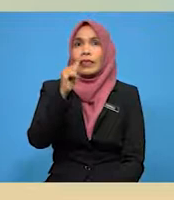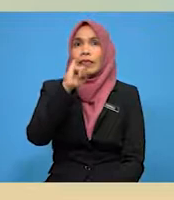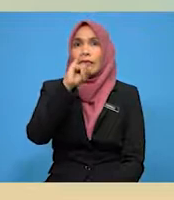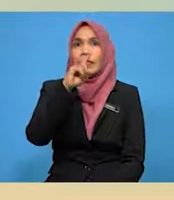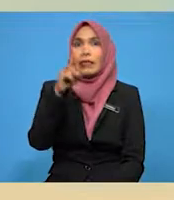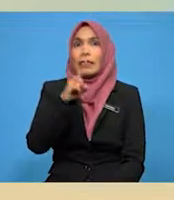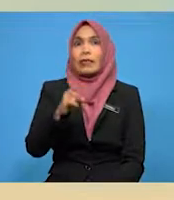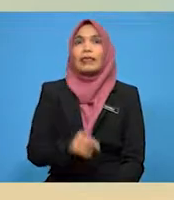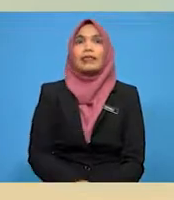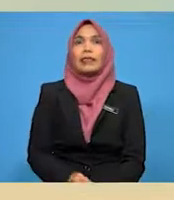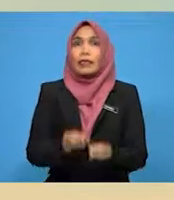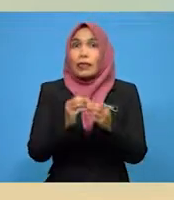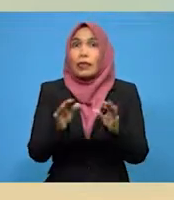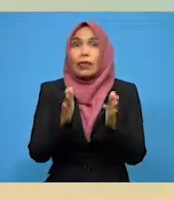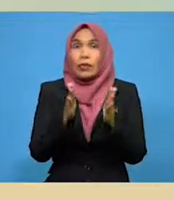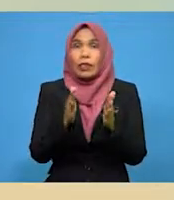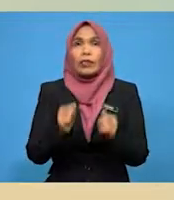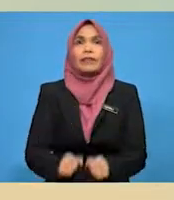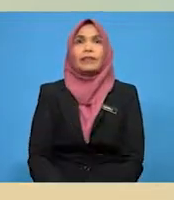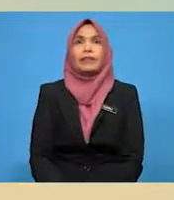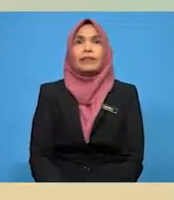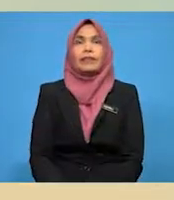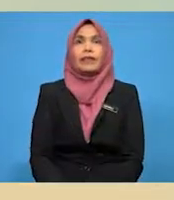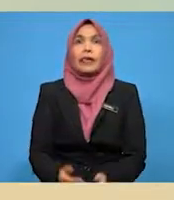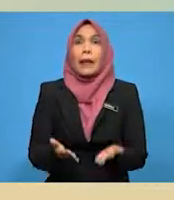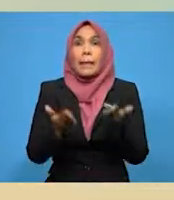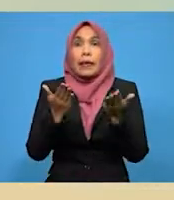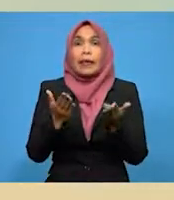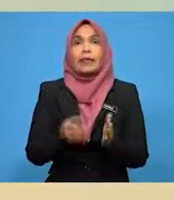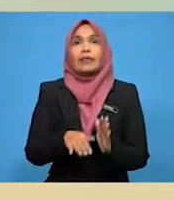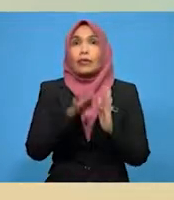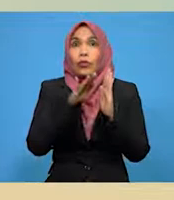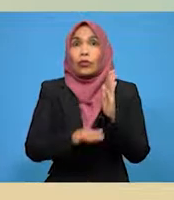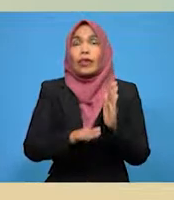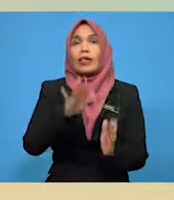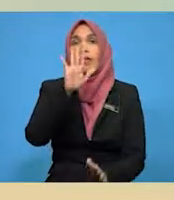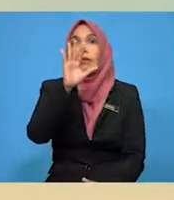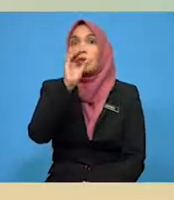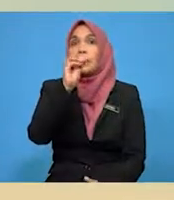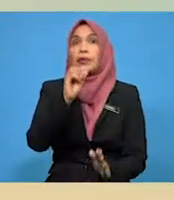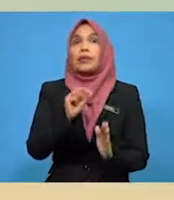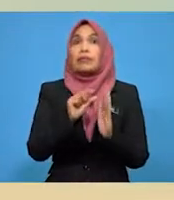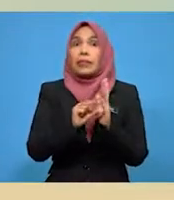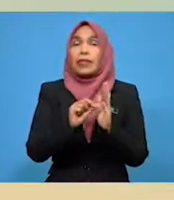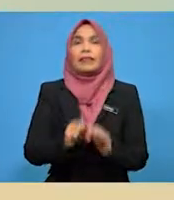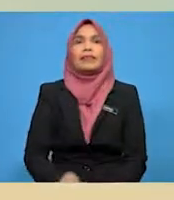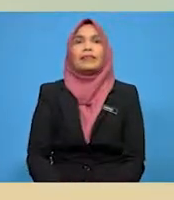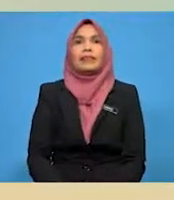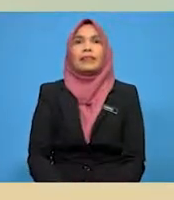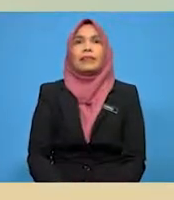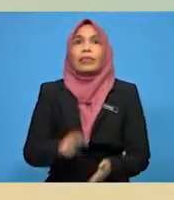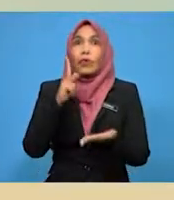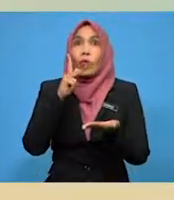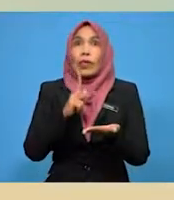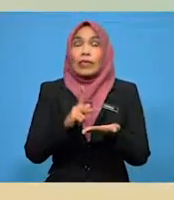atau dikenali sebagai junior, di mana berat telur adalah kurang daripada 50 gram, serta kualiti